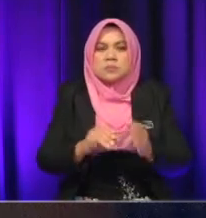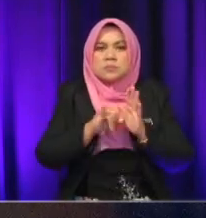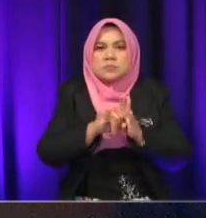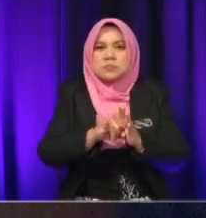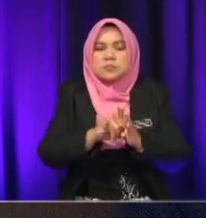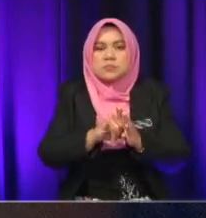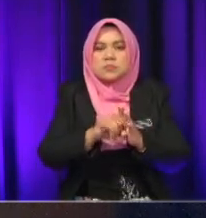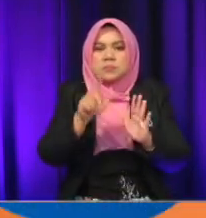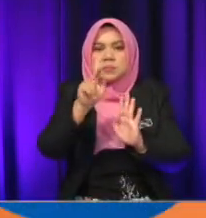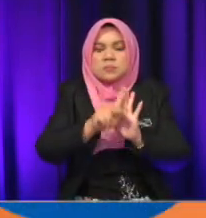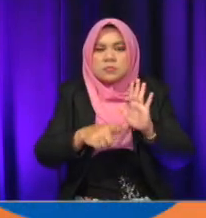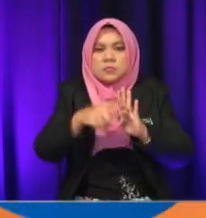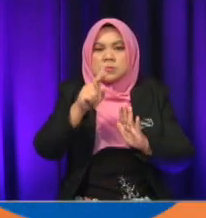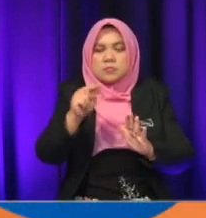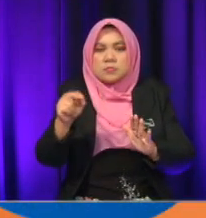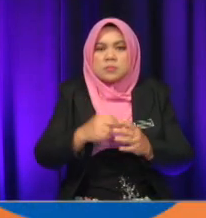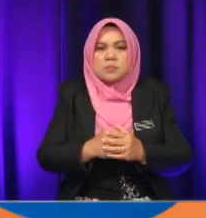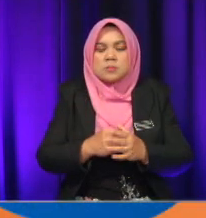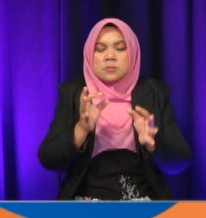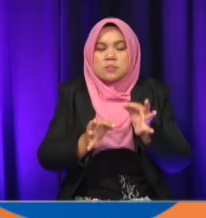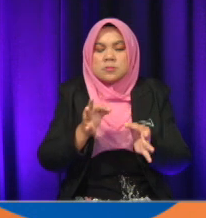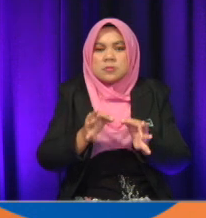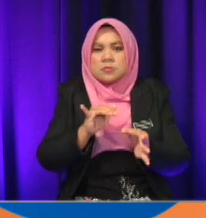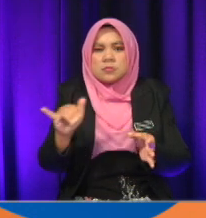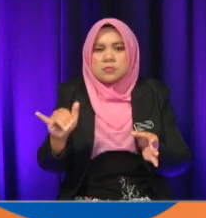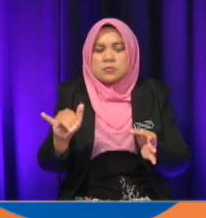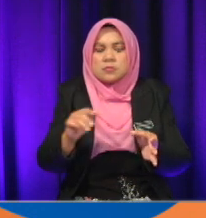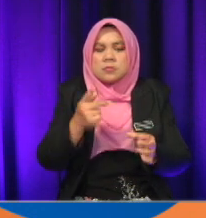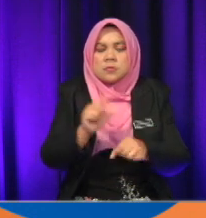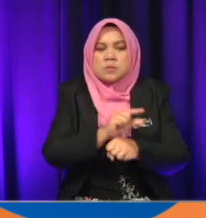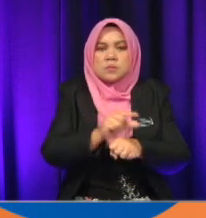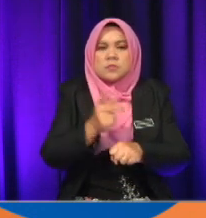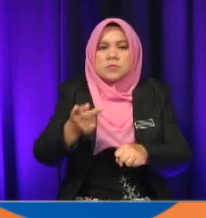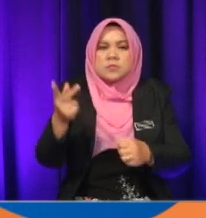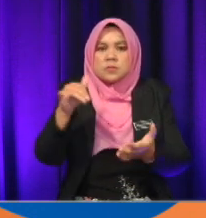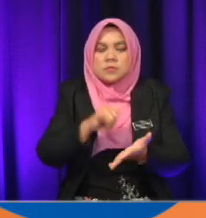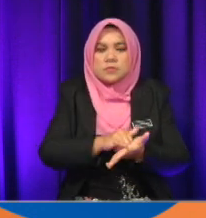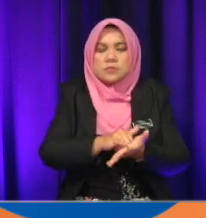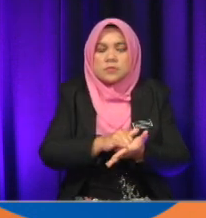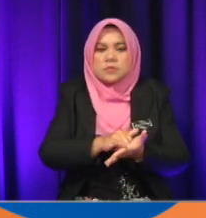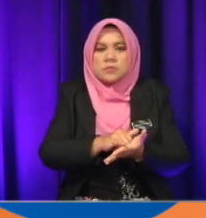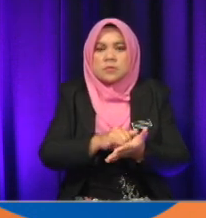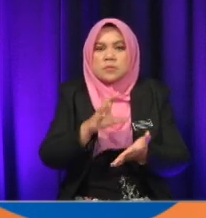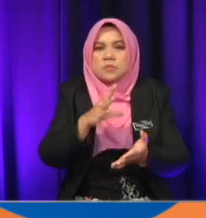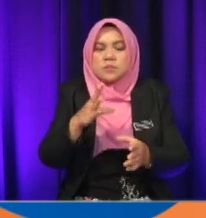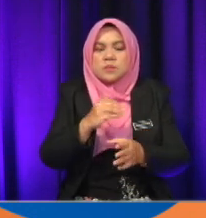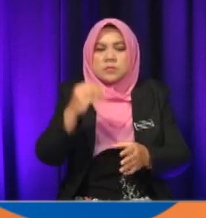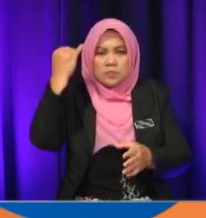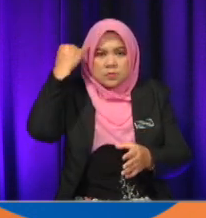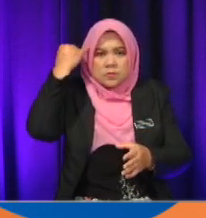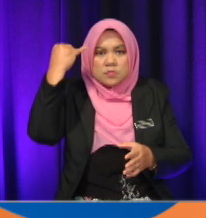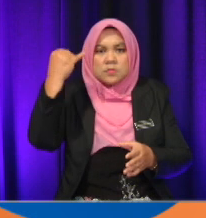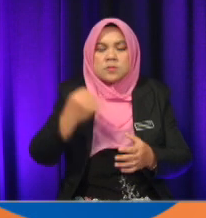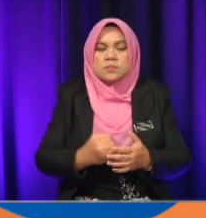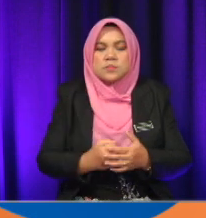menegaskan kelebihan yang diperolehi sekiranya menggunakan produk tersebut dan mempengaruhi secara psikologi. Contoh